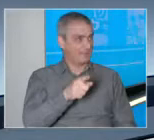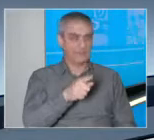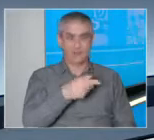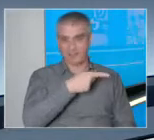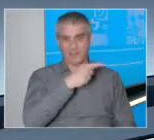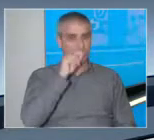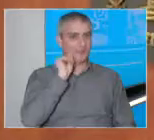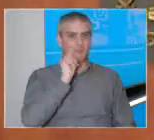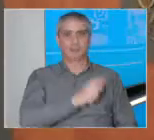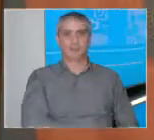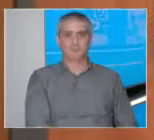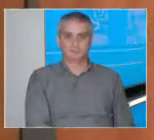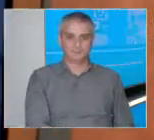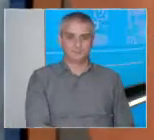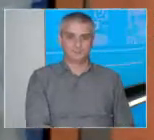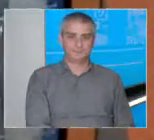לאלשיך.